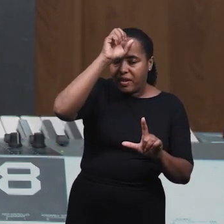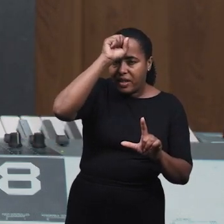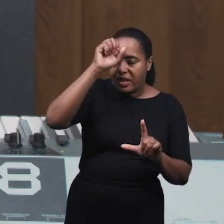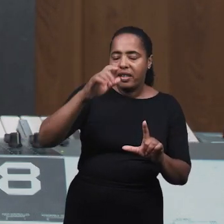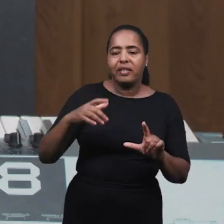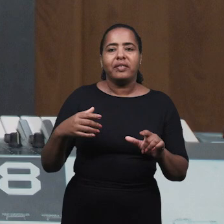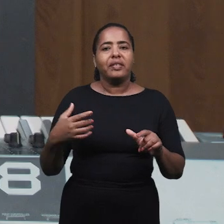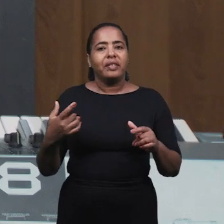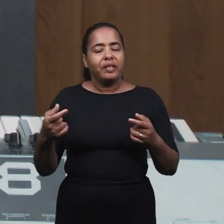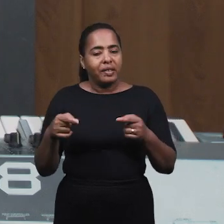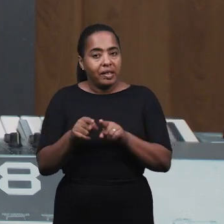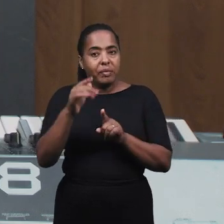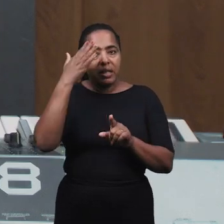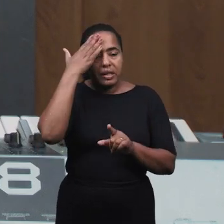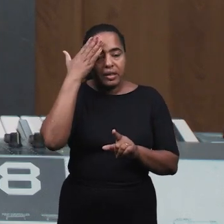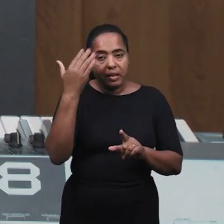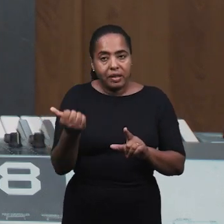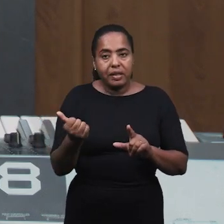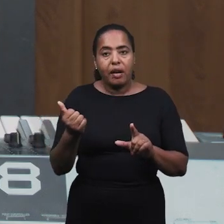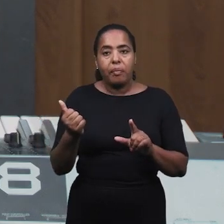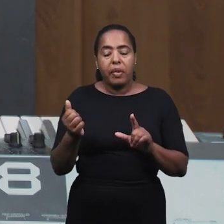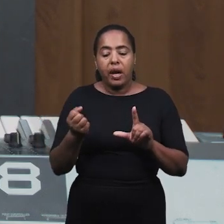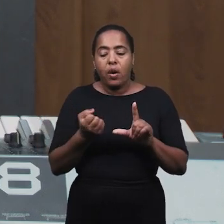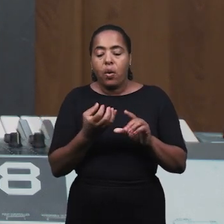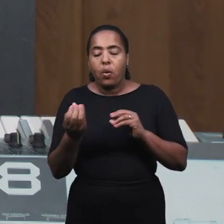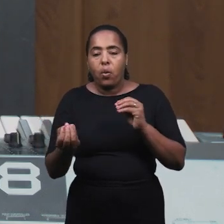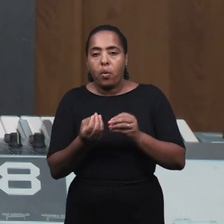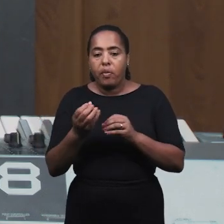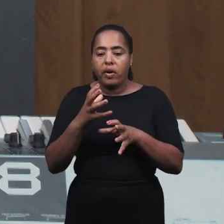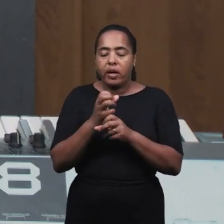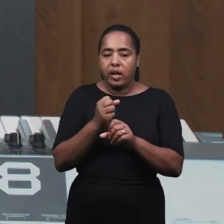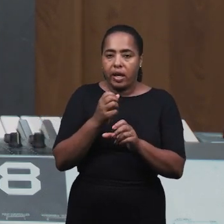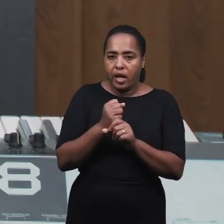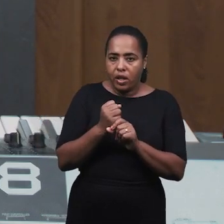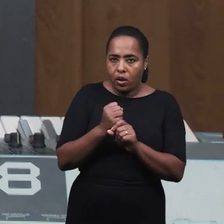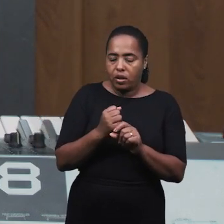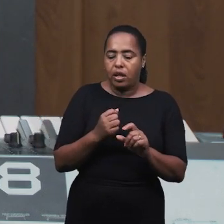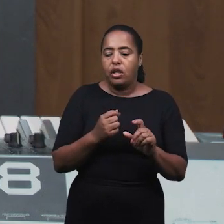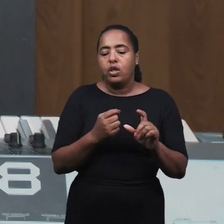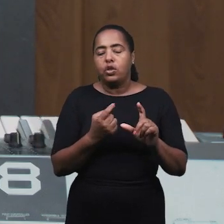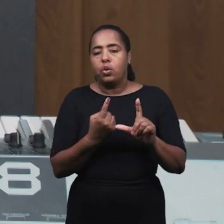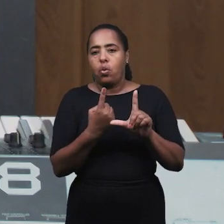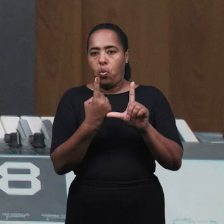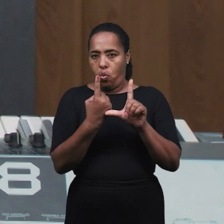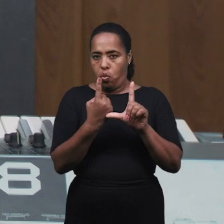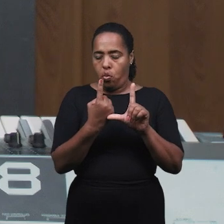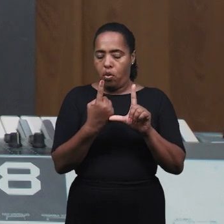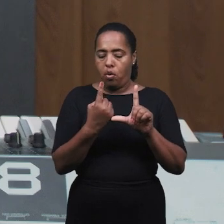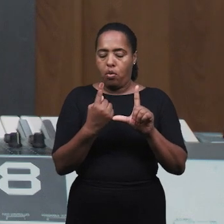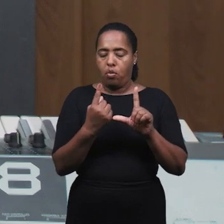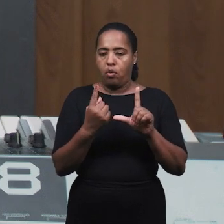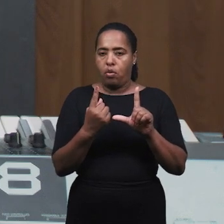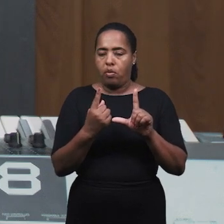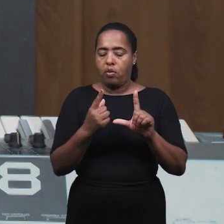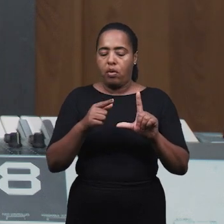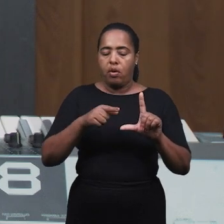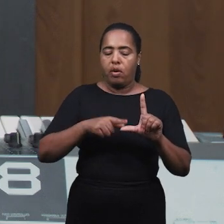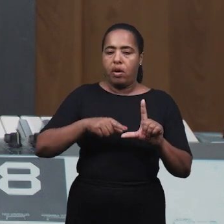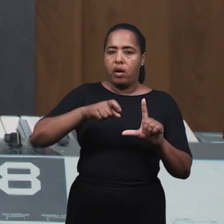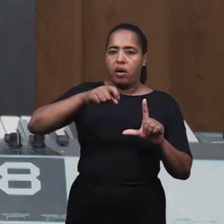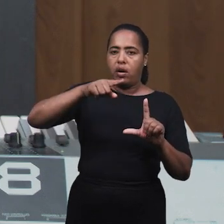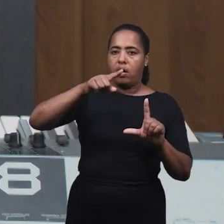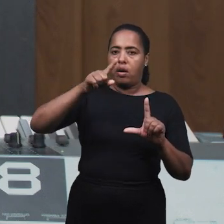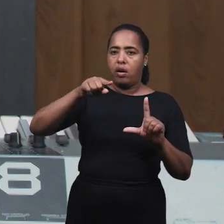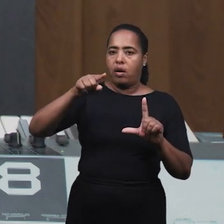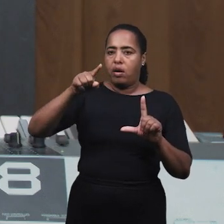des sons mélodiques en plus de savoir le ton de la note. Voici les notes courtes d'un